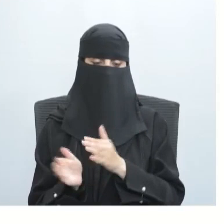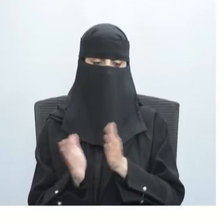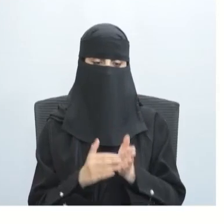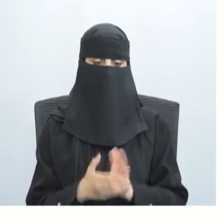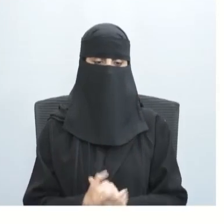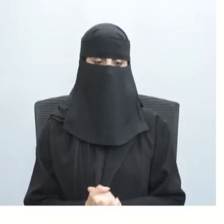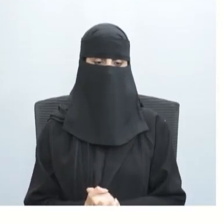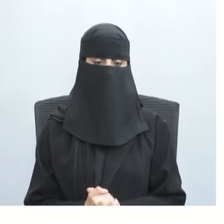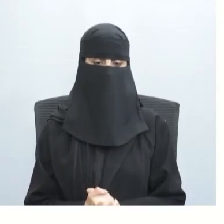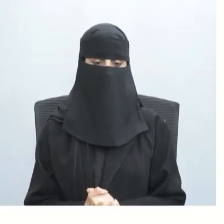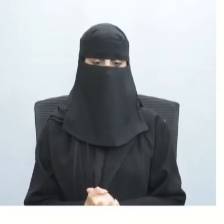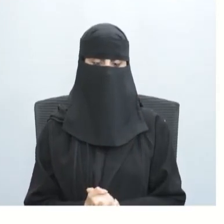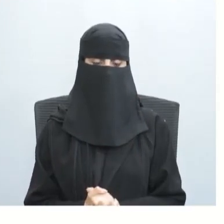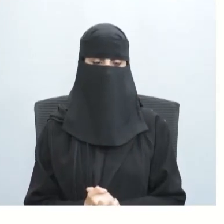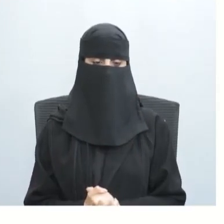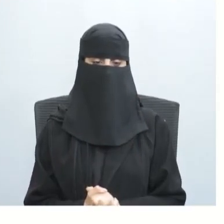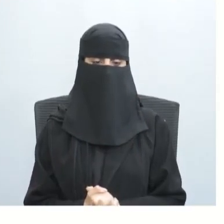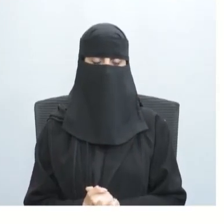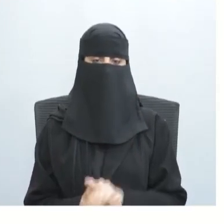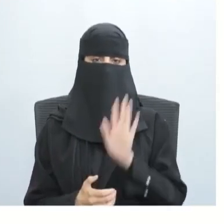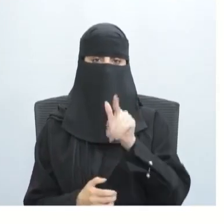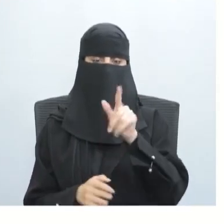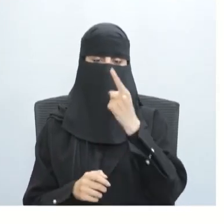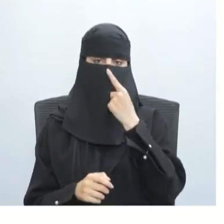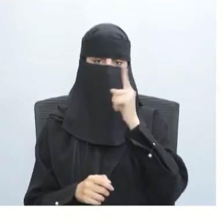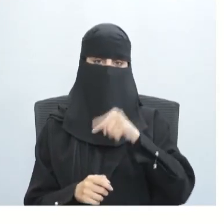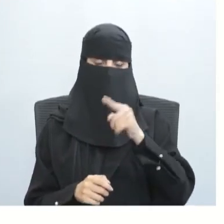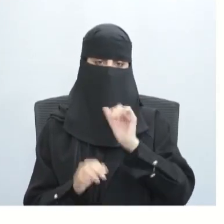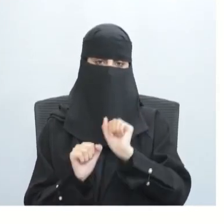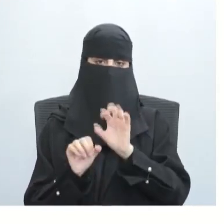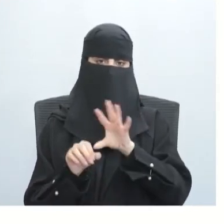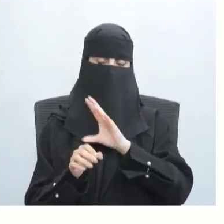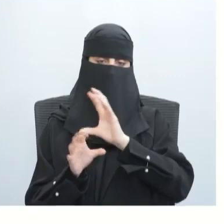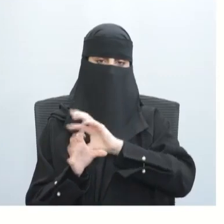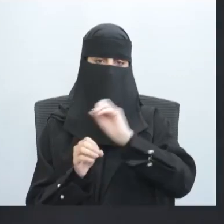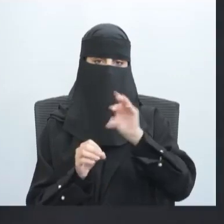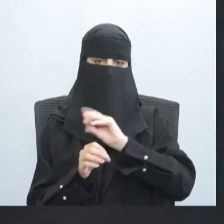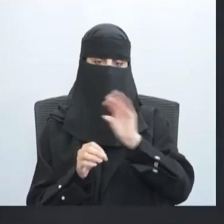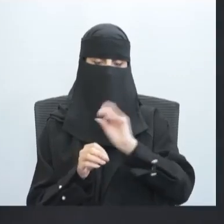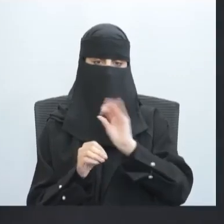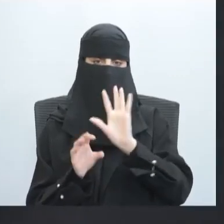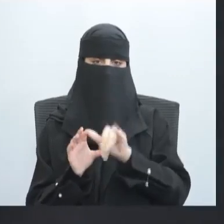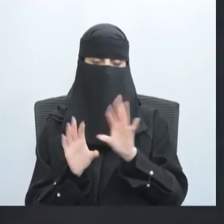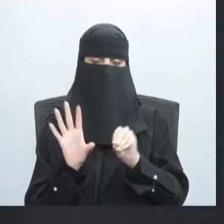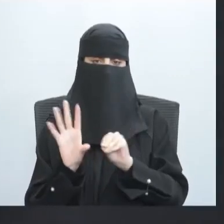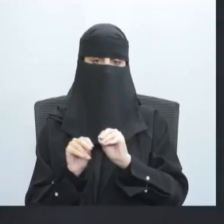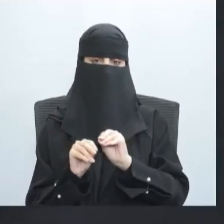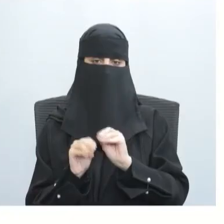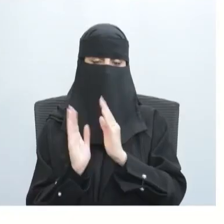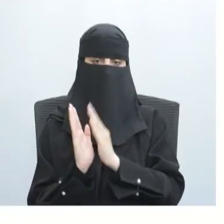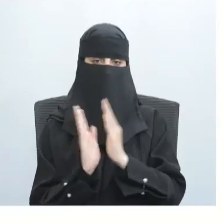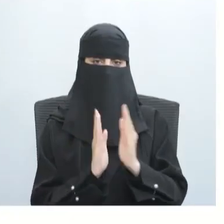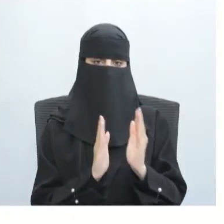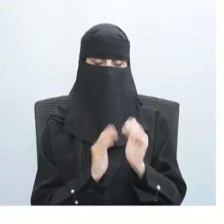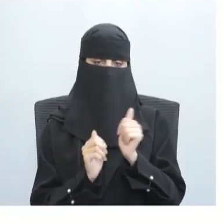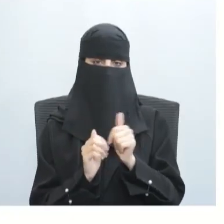قد تجد نفسك استوردت بعض الملفات للمخطط الزمني ثم تبين بعد ذلك عدم حاجتك لهذه الملفات